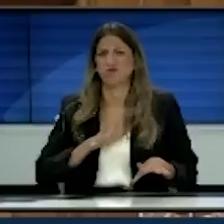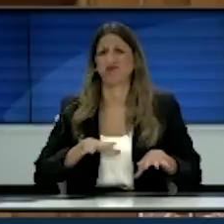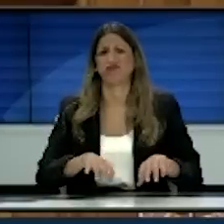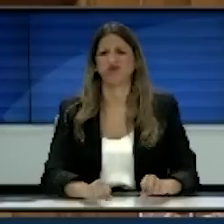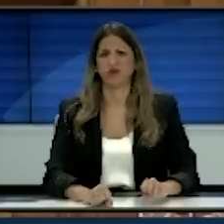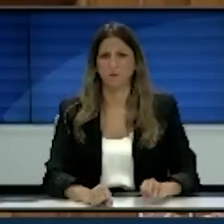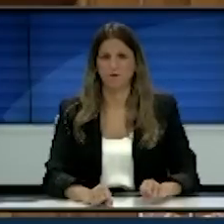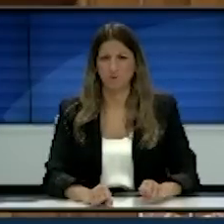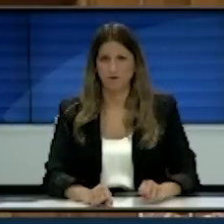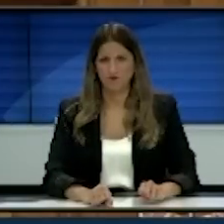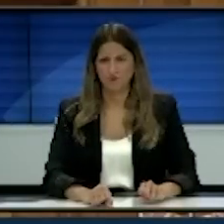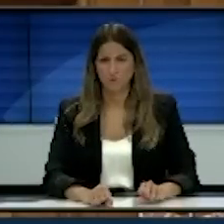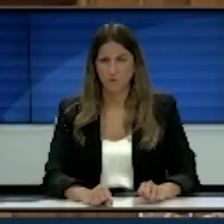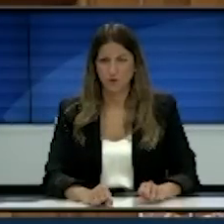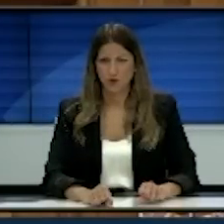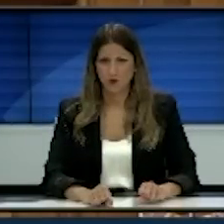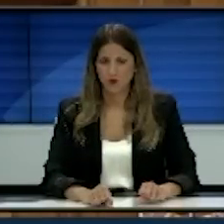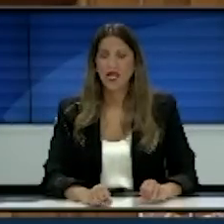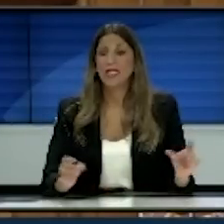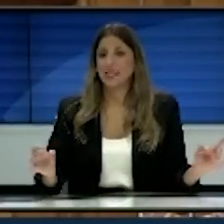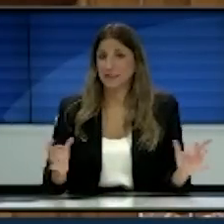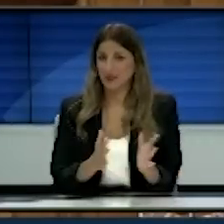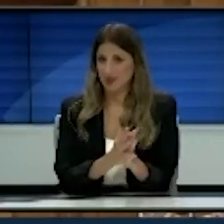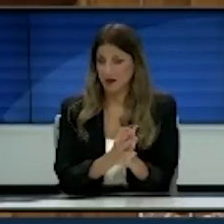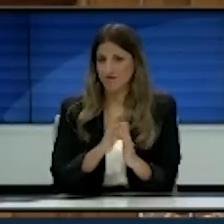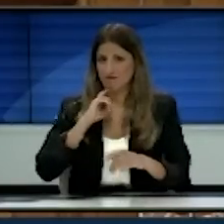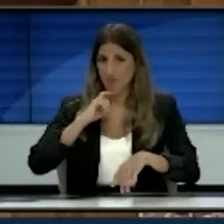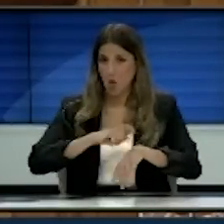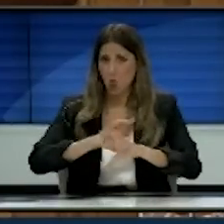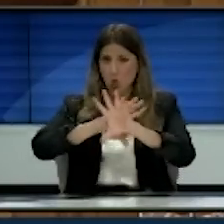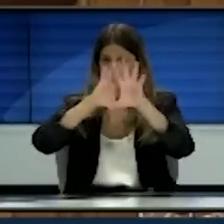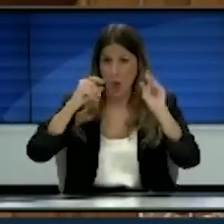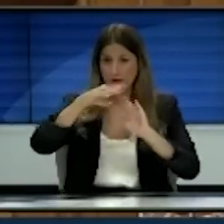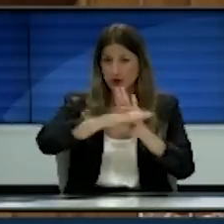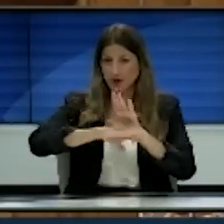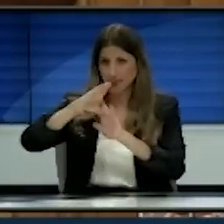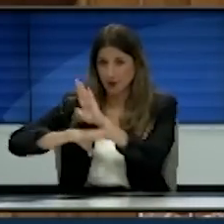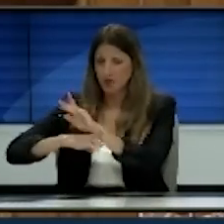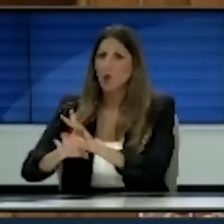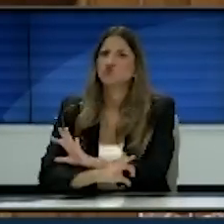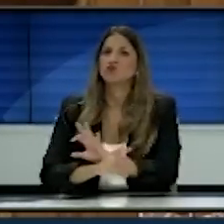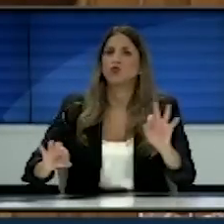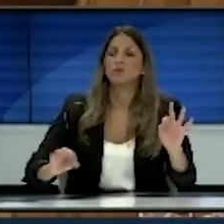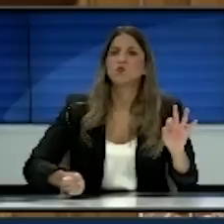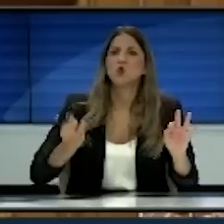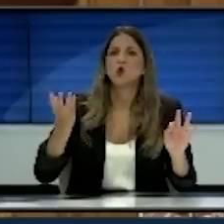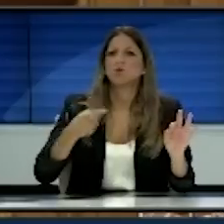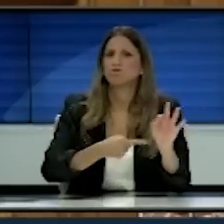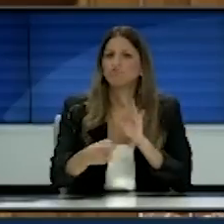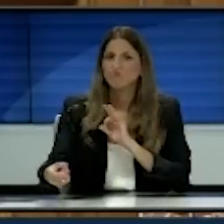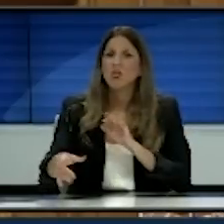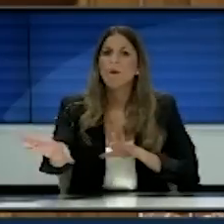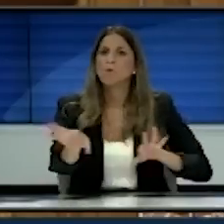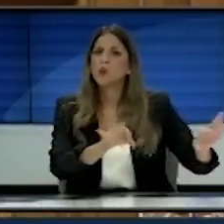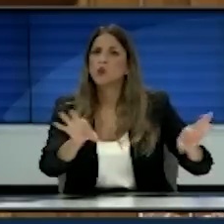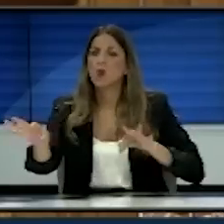όμως, αν γινόταν πλήρης εξυγχρονισμός των πληροφοριακών συστημάτων του ΕΦΚΑ και προσλαμβάνονταν